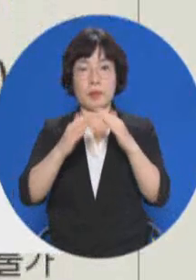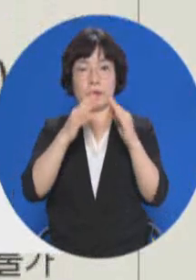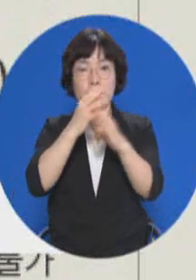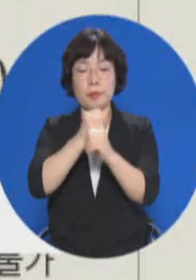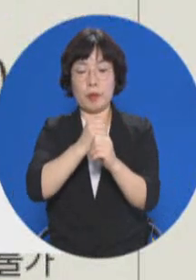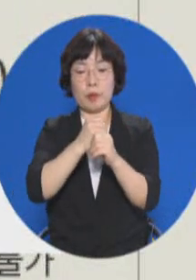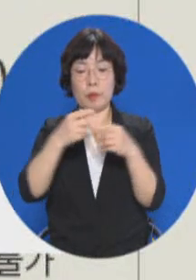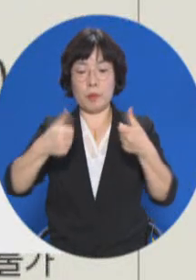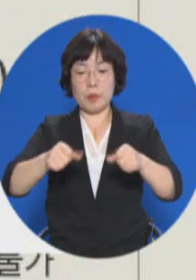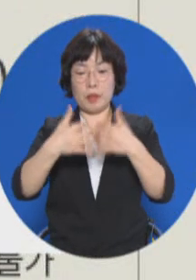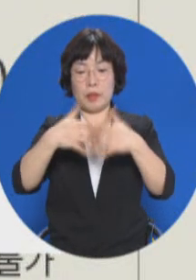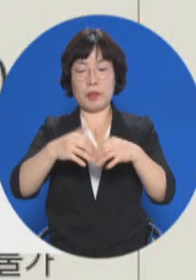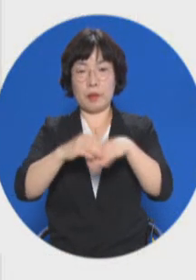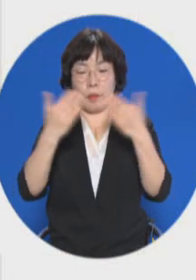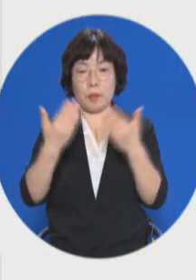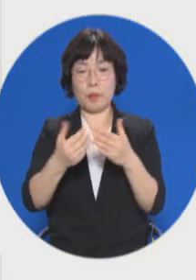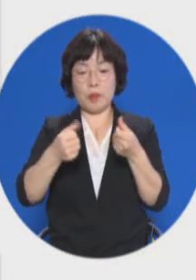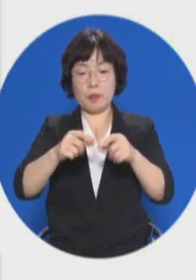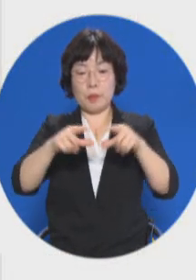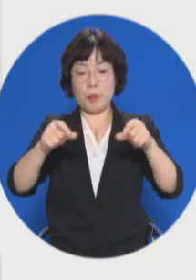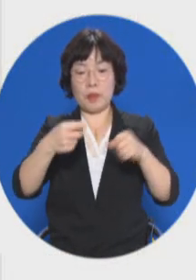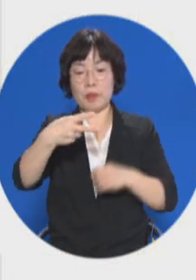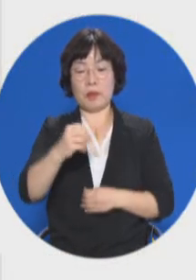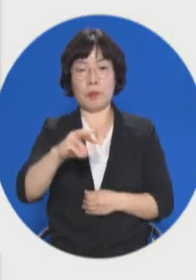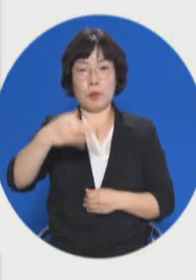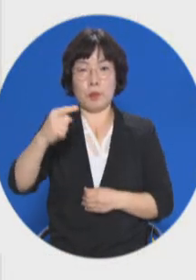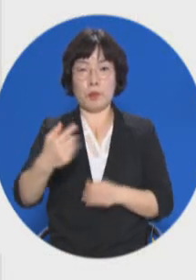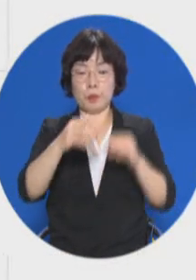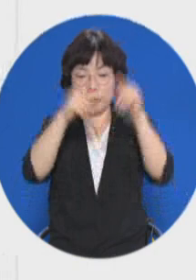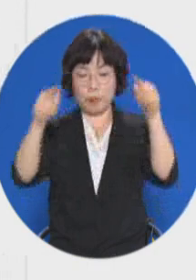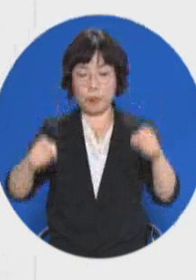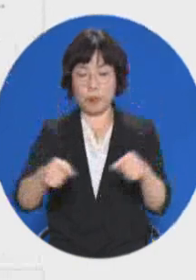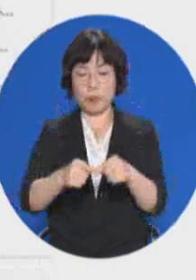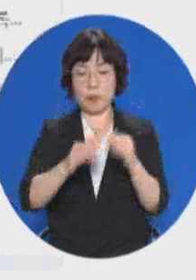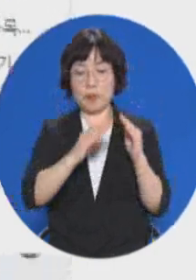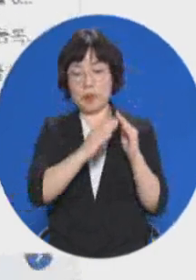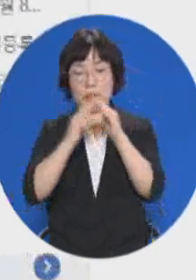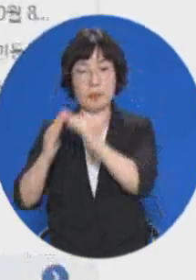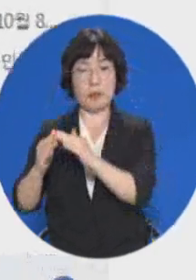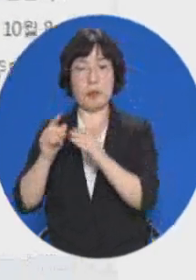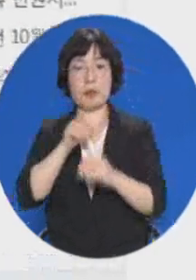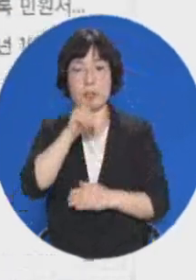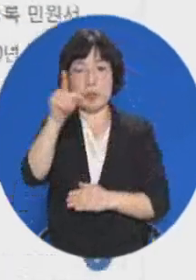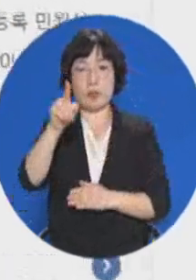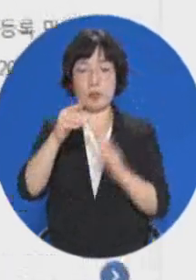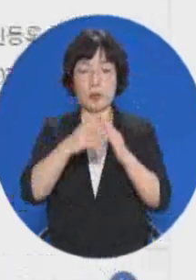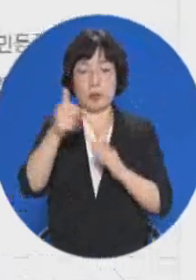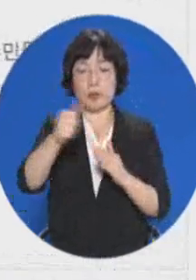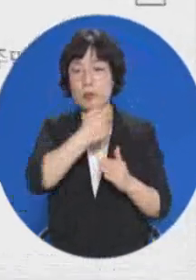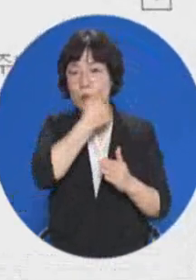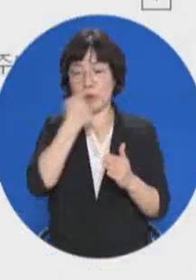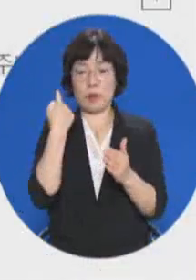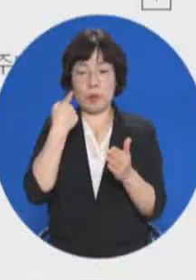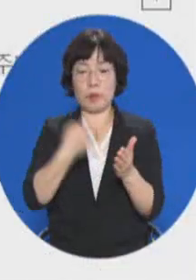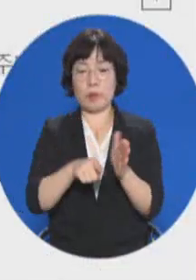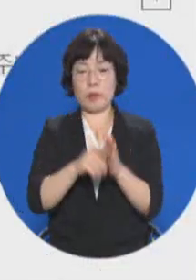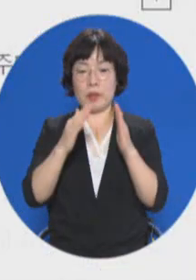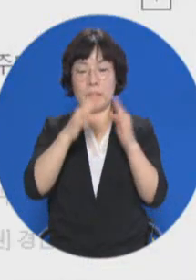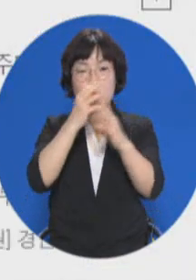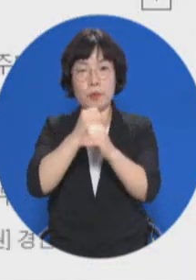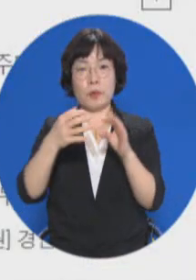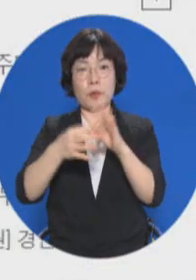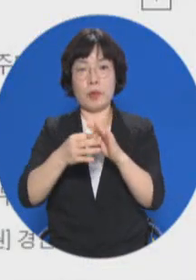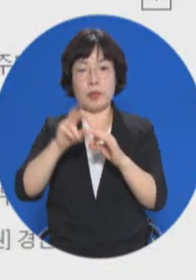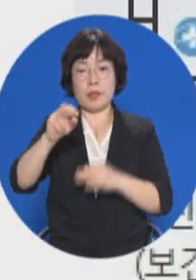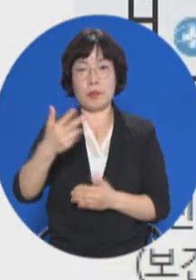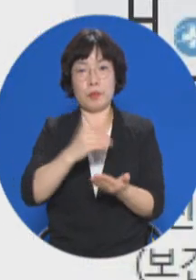민원 발급기에서도 주민등록 등초본 발급을 비롯해 전입신고 세대주 확인 등 주민등록 관련 27종